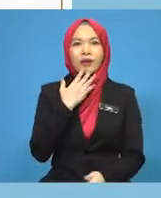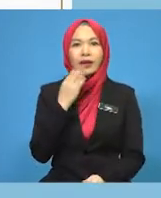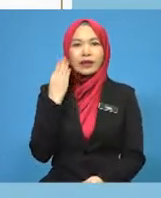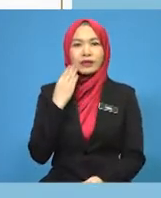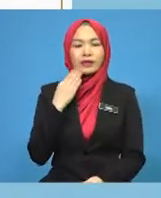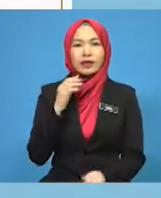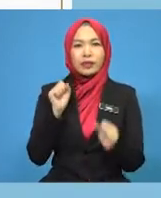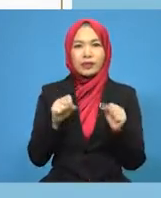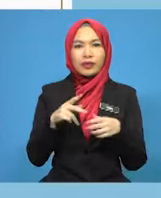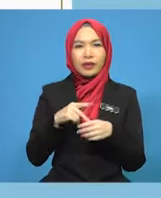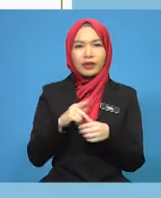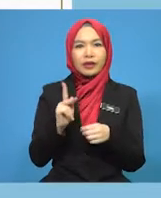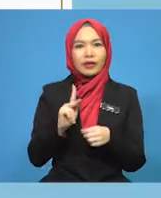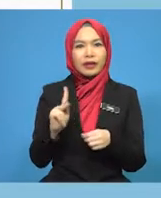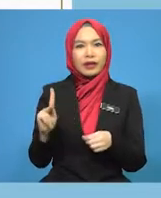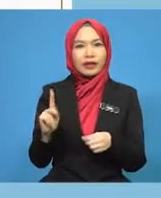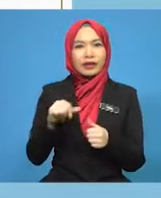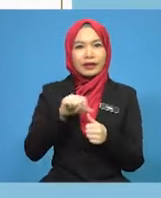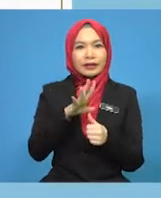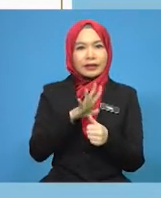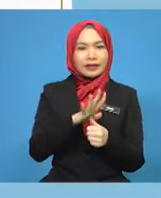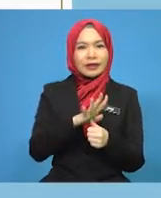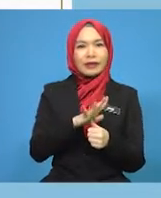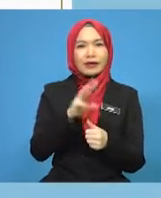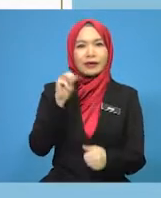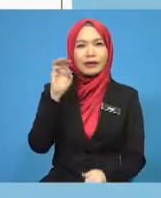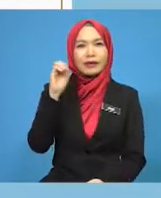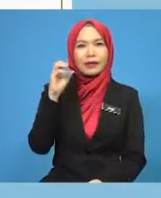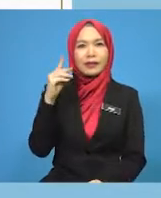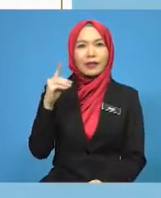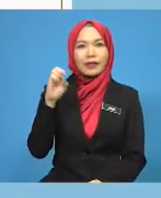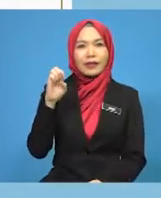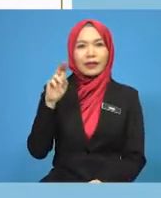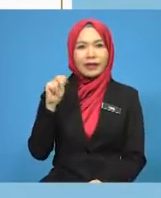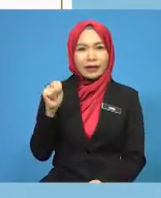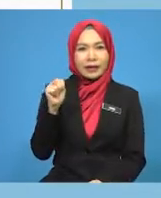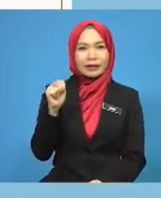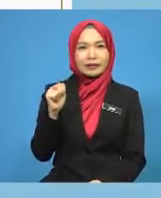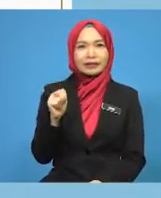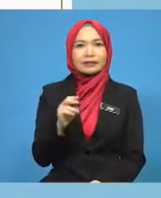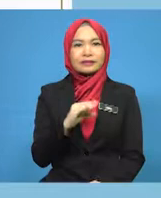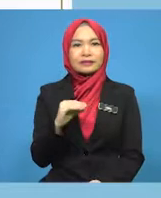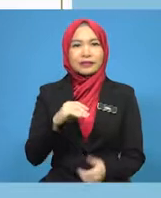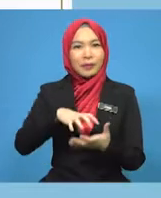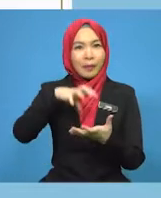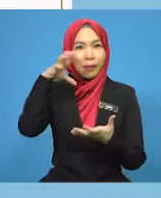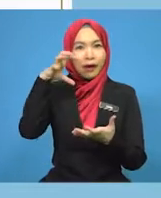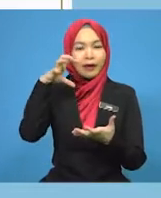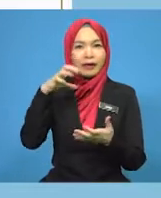dapat menimbulkan kesan moden, canggih dan mahal kerana warnanya yang hampir dengan warna emas.